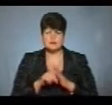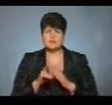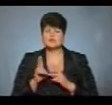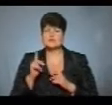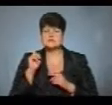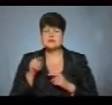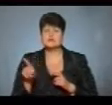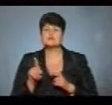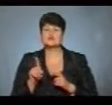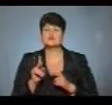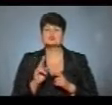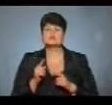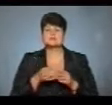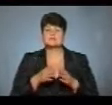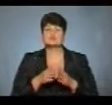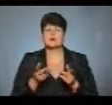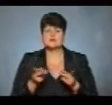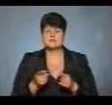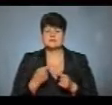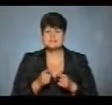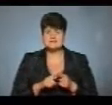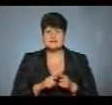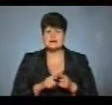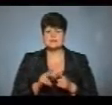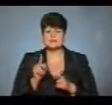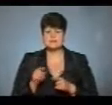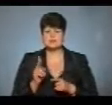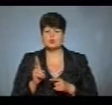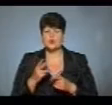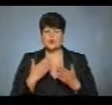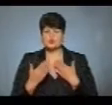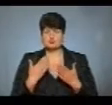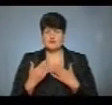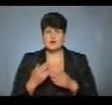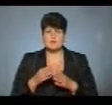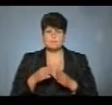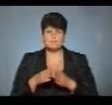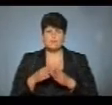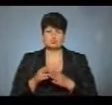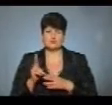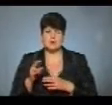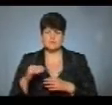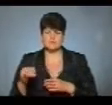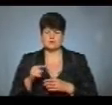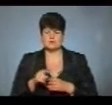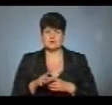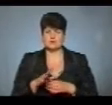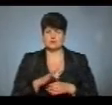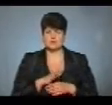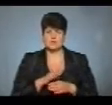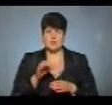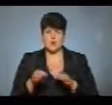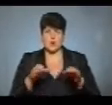знає, що це за країни? Це країни, які розмовляють португальською. До 1974-го вони були колоніями